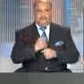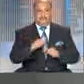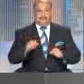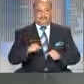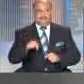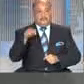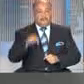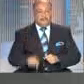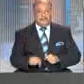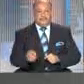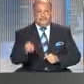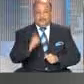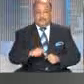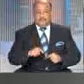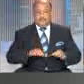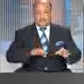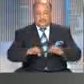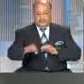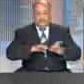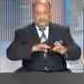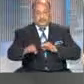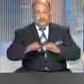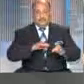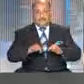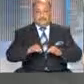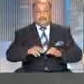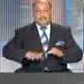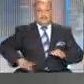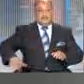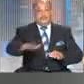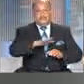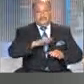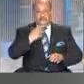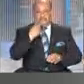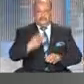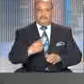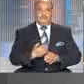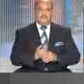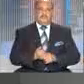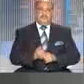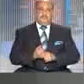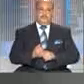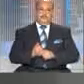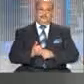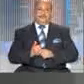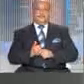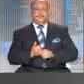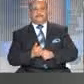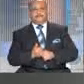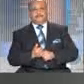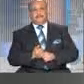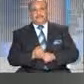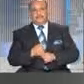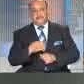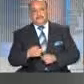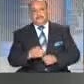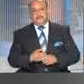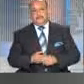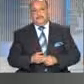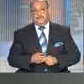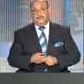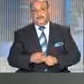نعملوا من نختصوا حتى جهد باش ننطلقوا في الأشغال باش على الأقل يكون فما رسالة